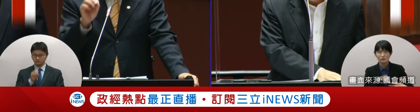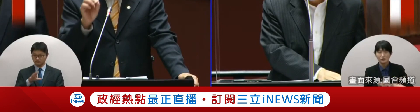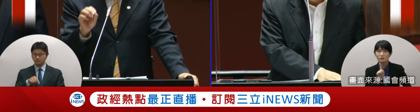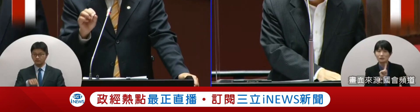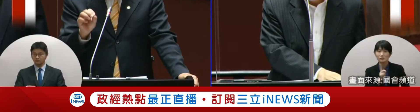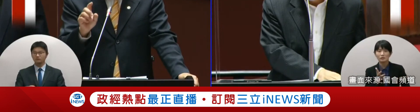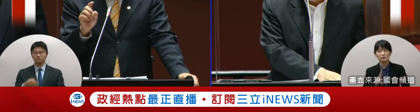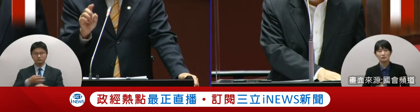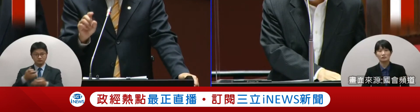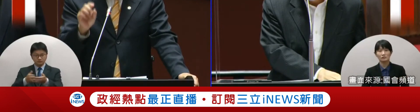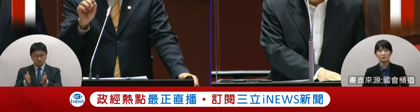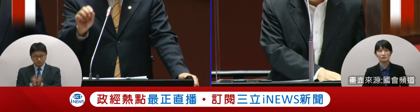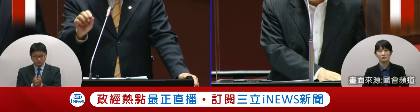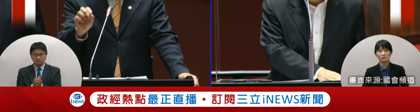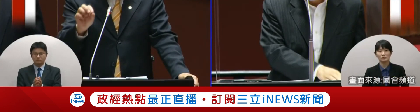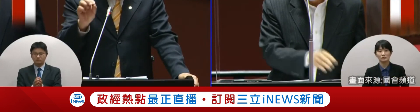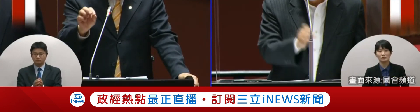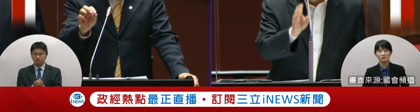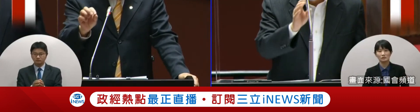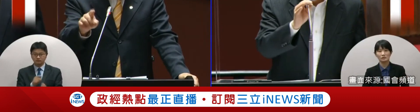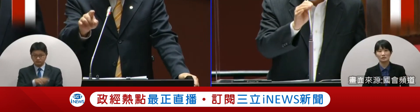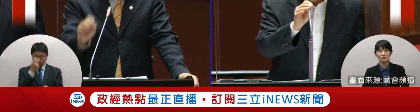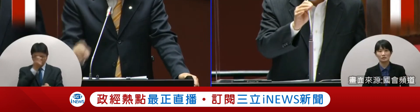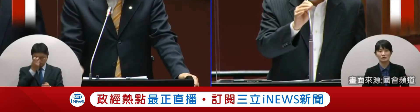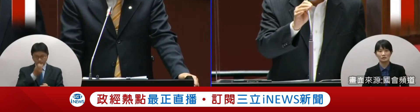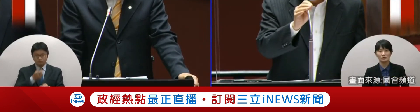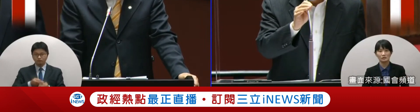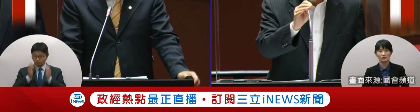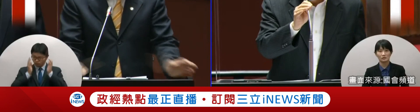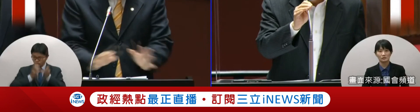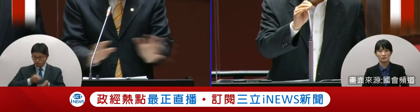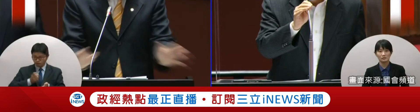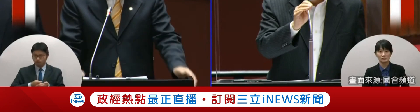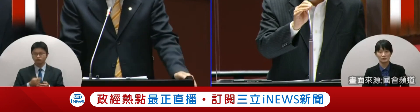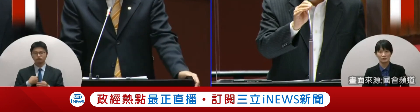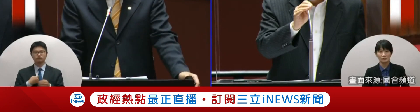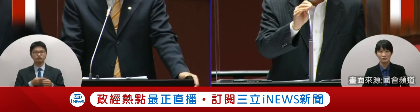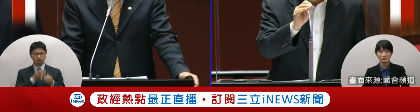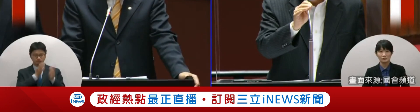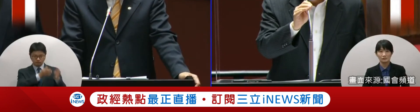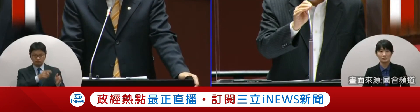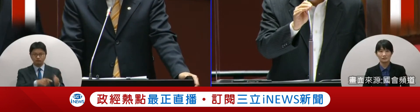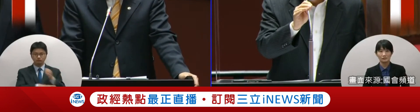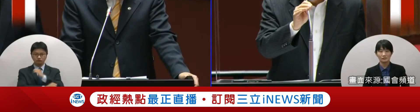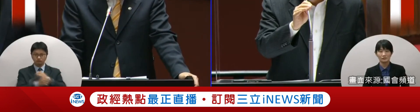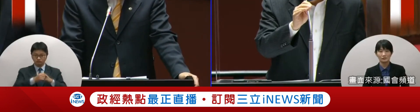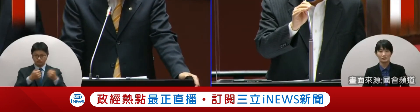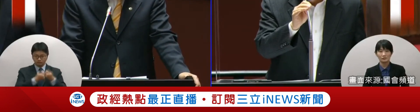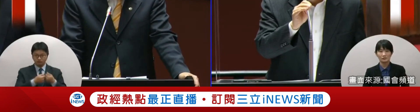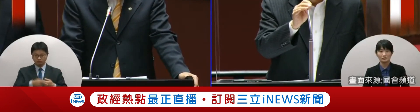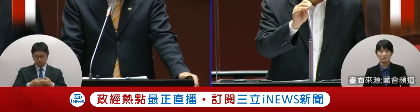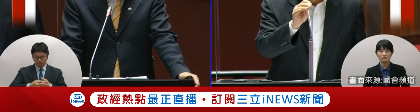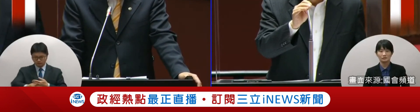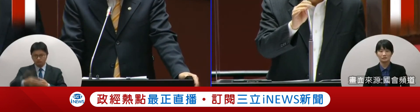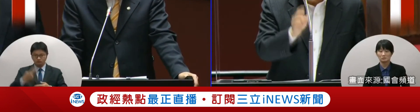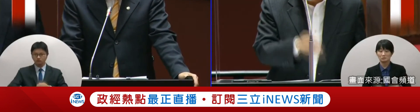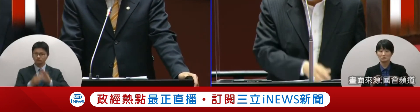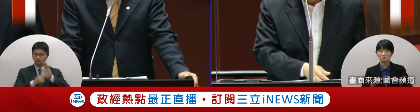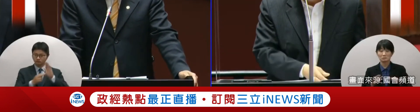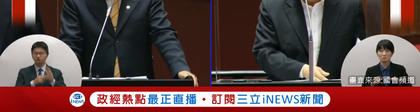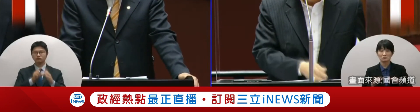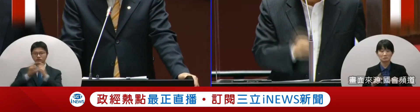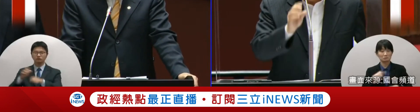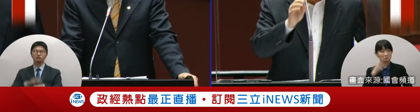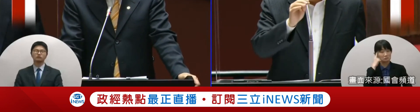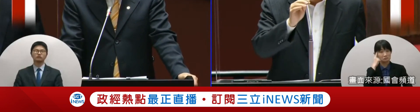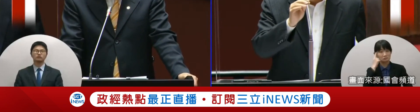经济部也很审慎，他会就这个部分请基金会实际上的在做这方面的程序说明。 好，那所以说基本